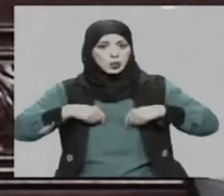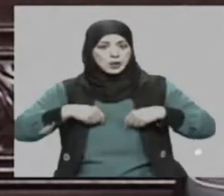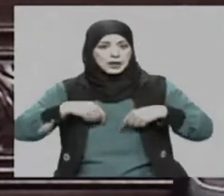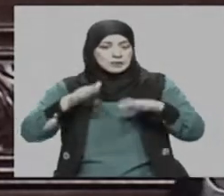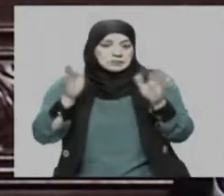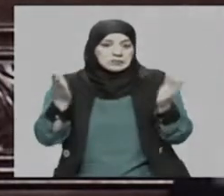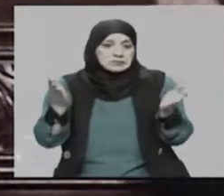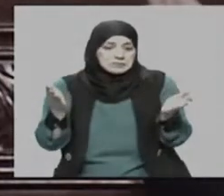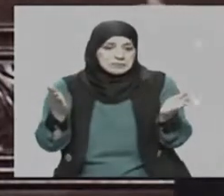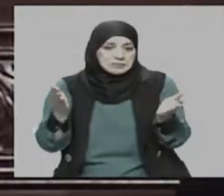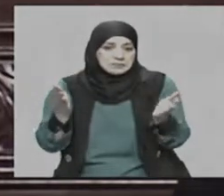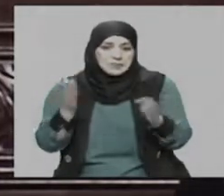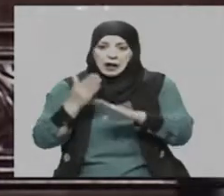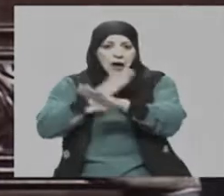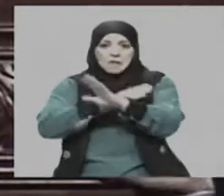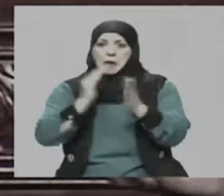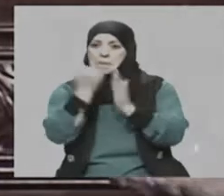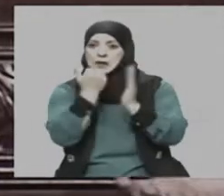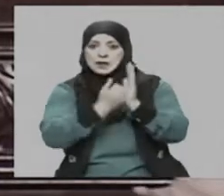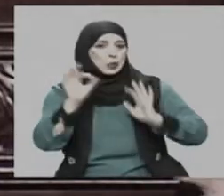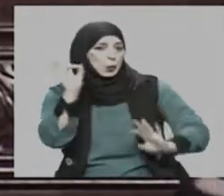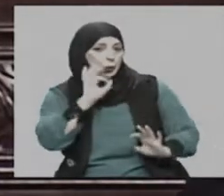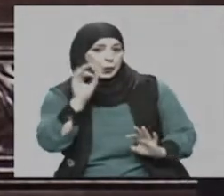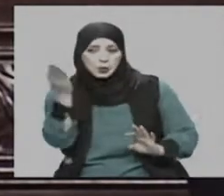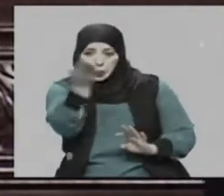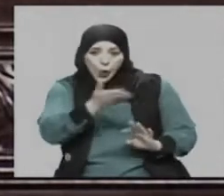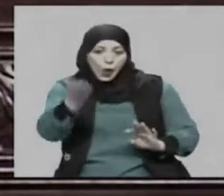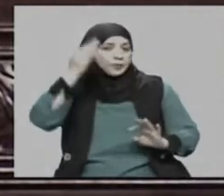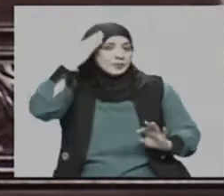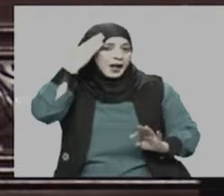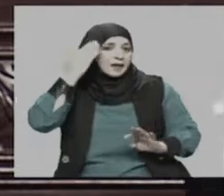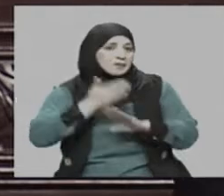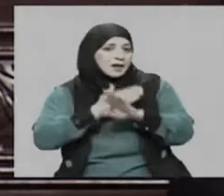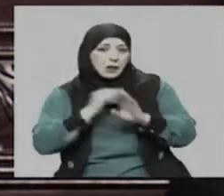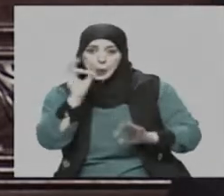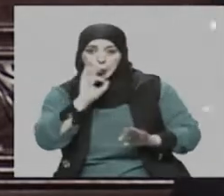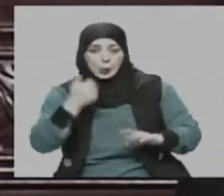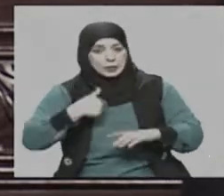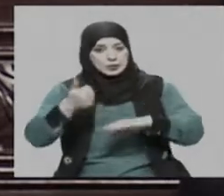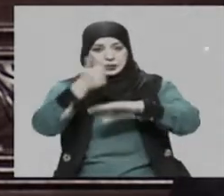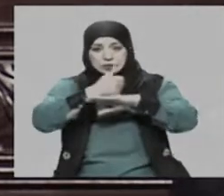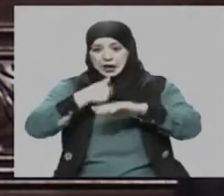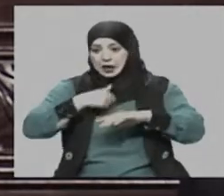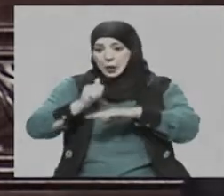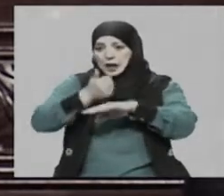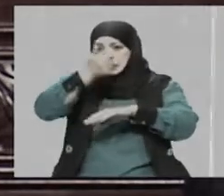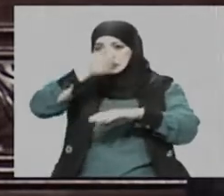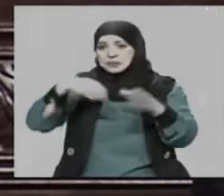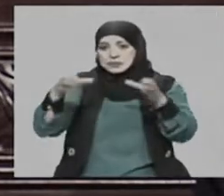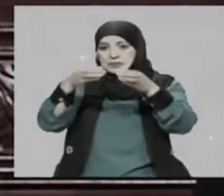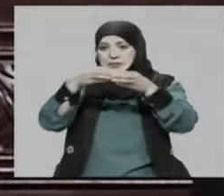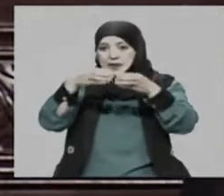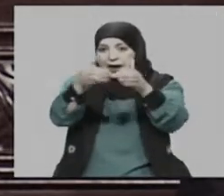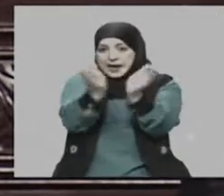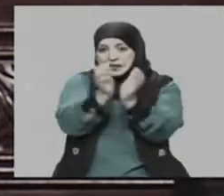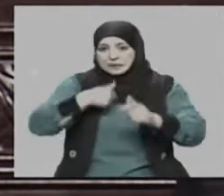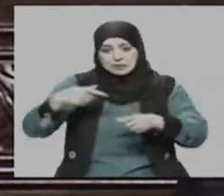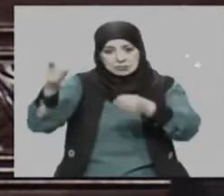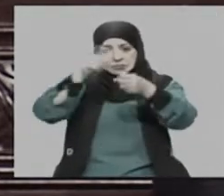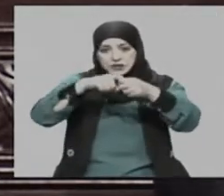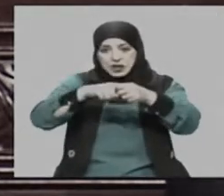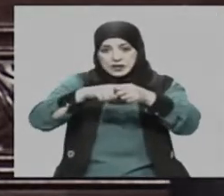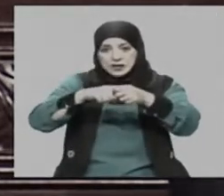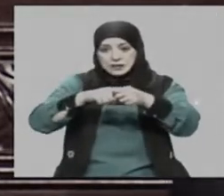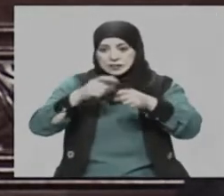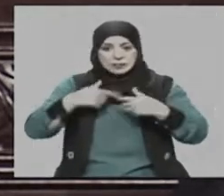وما كانتش مبرمجة الحكاية انتم تعرفوا أنا والحاجة ما ننتمي الحزب وعمري ما خرجت منه كان لأنه الكرسي ما